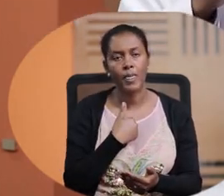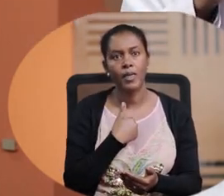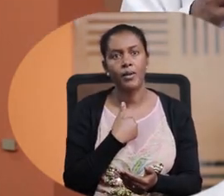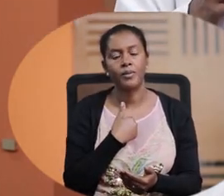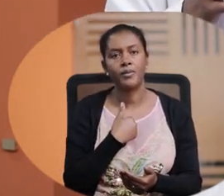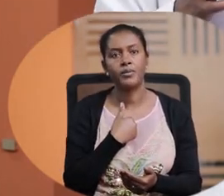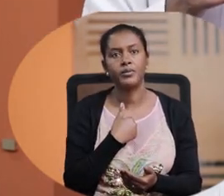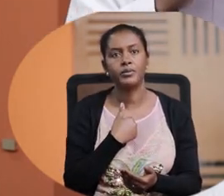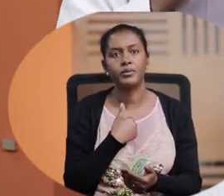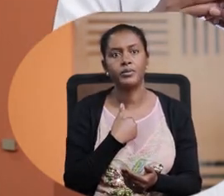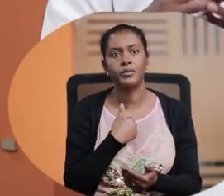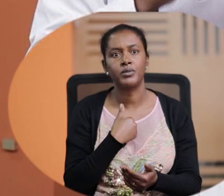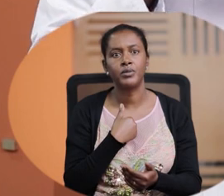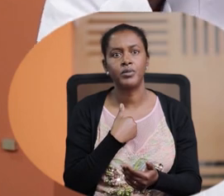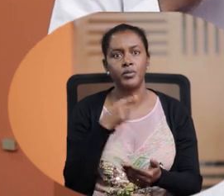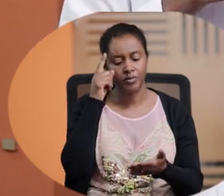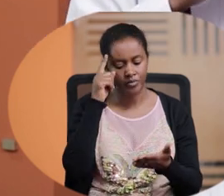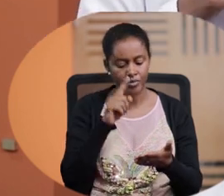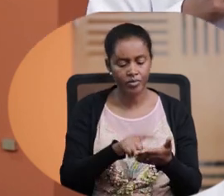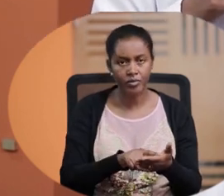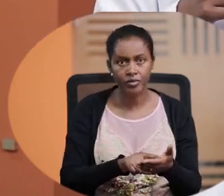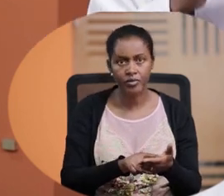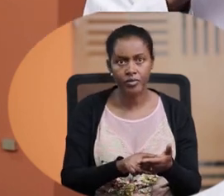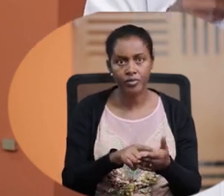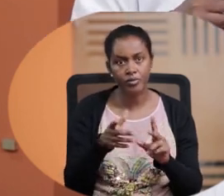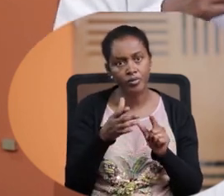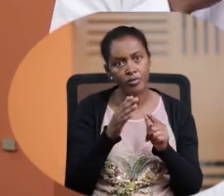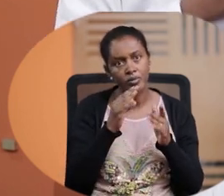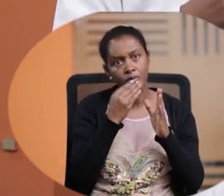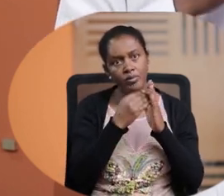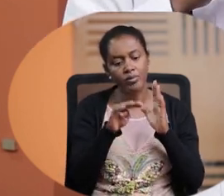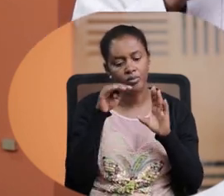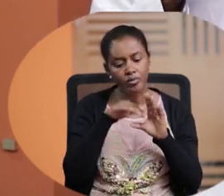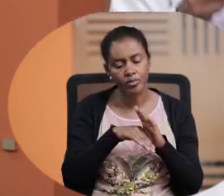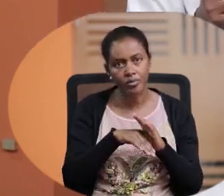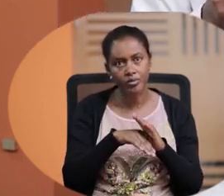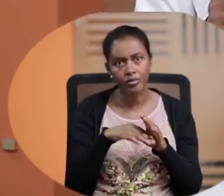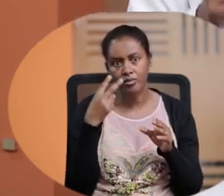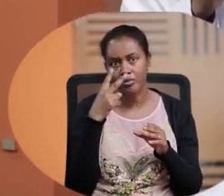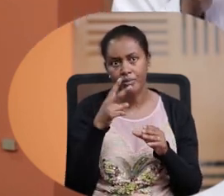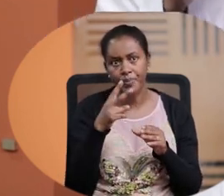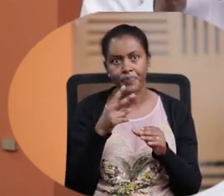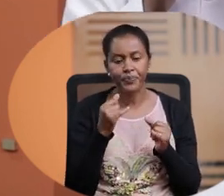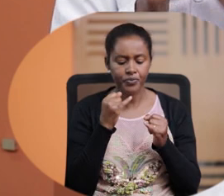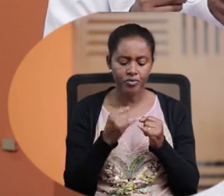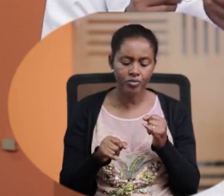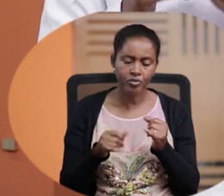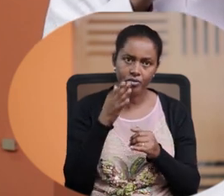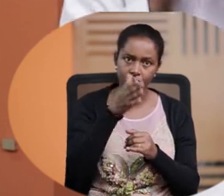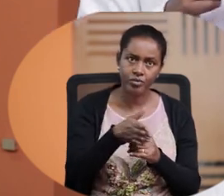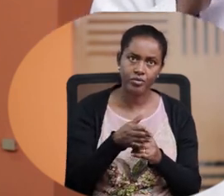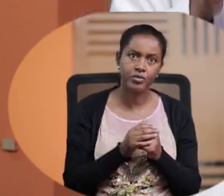3 of keessaa qaba. Kaayyoon gooroo boqonnaa kanaa dhuma boqonnaa kanaa booda barattoonni daataa ni